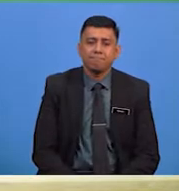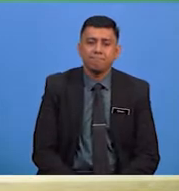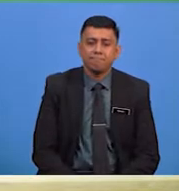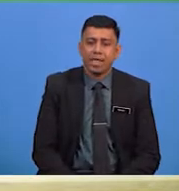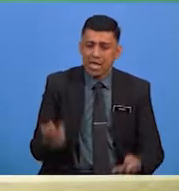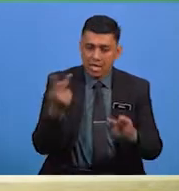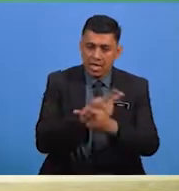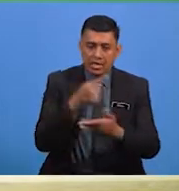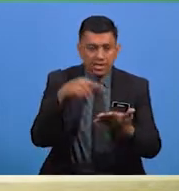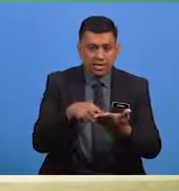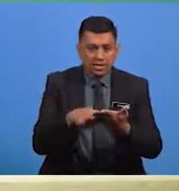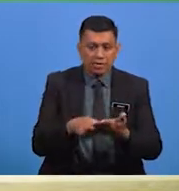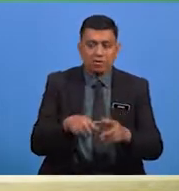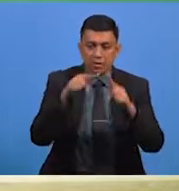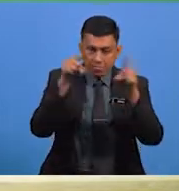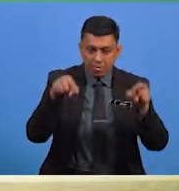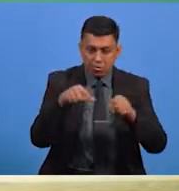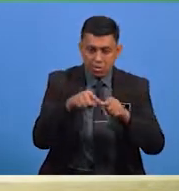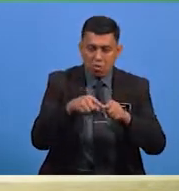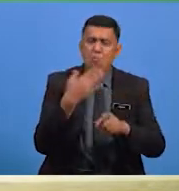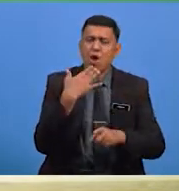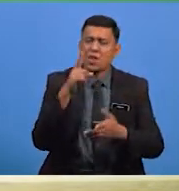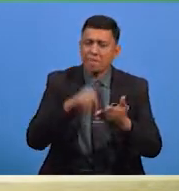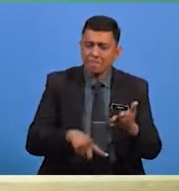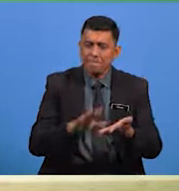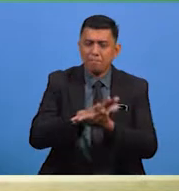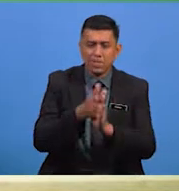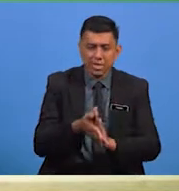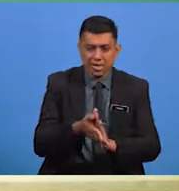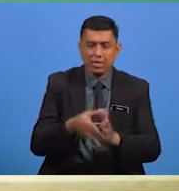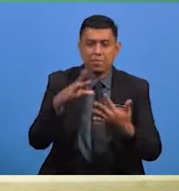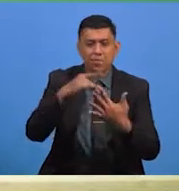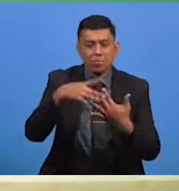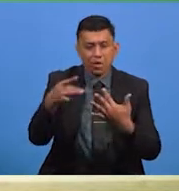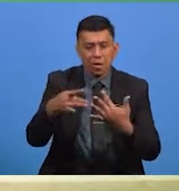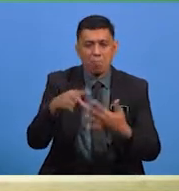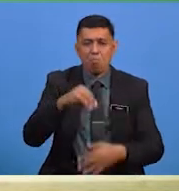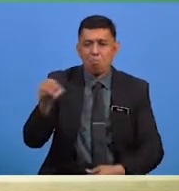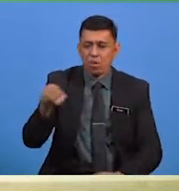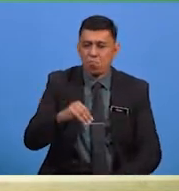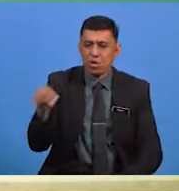Kali ini, kotak warna apa yang menjadi pilihan murid-murid?